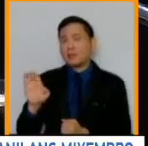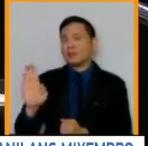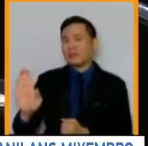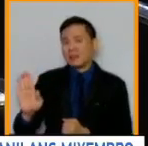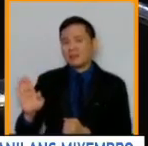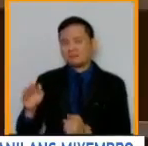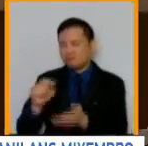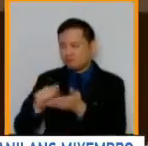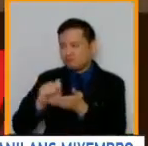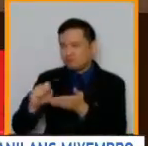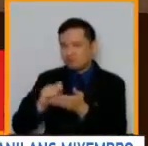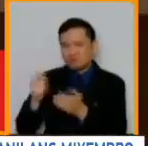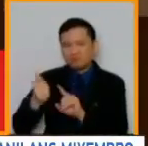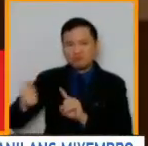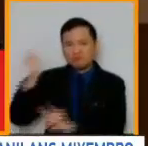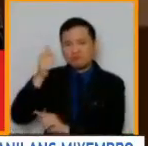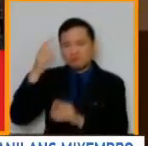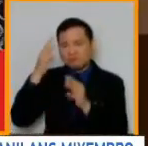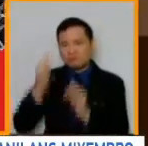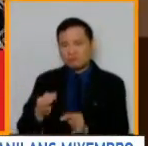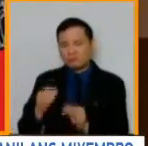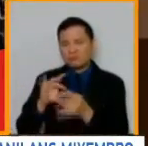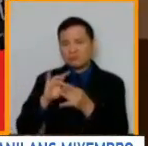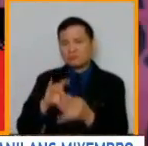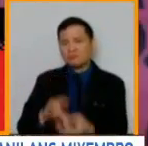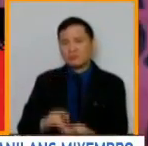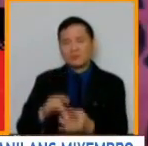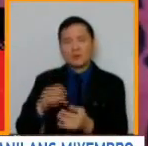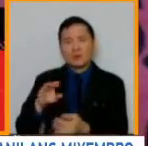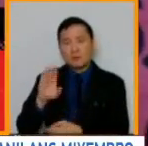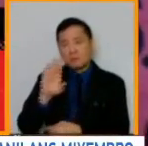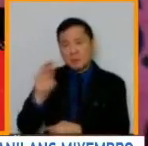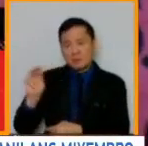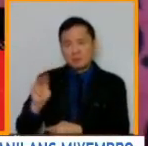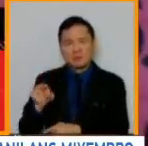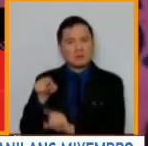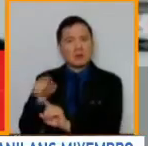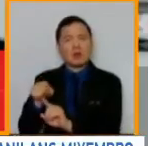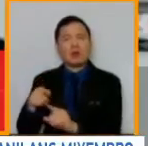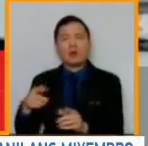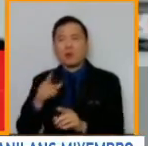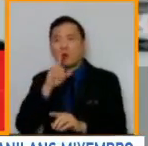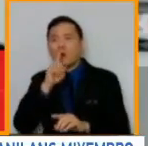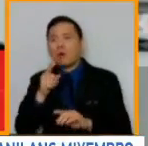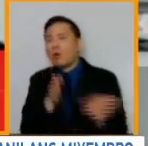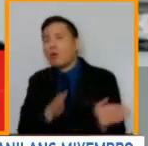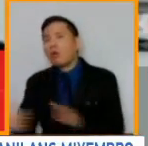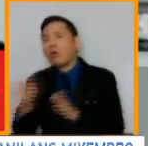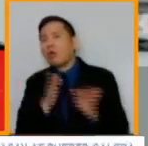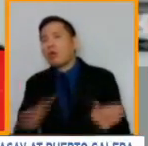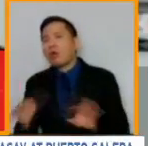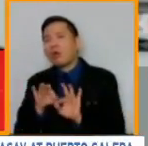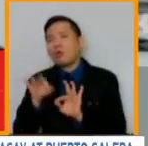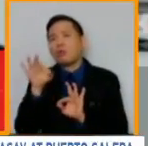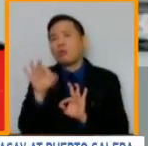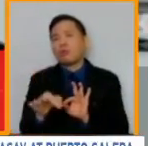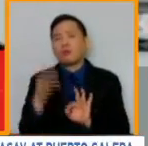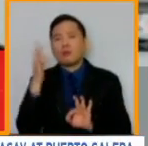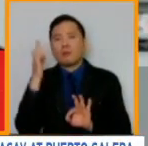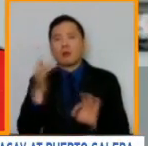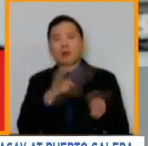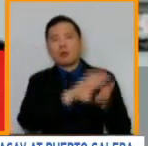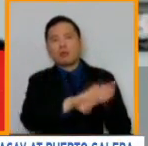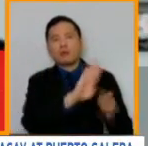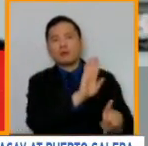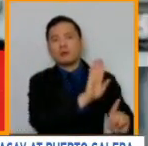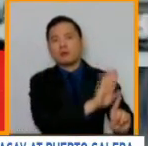na ayon kay Guanzon ay sinadyang patagalin para hindi umano sila makaboto ni Casquejo. It's not just my vote that's being defeated by